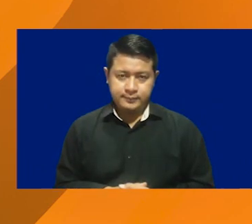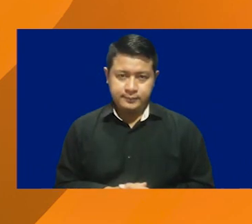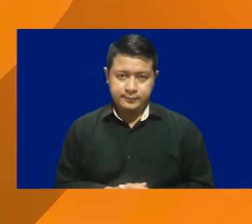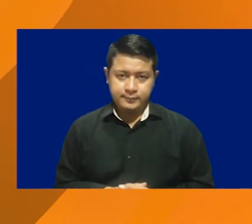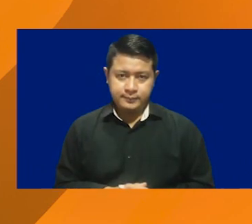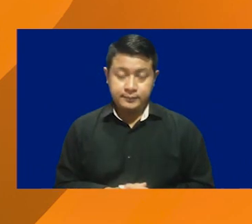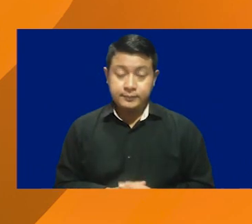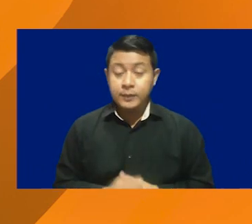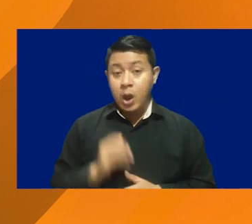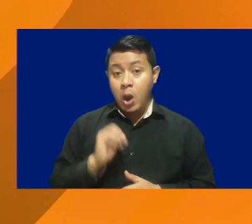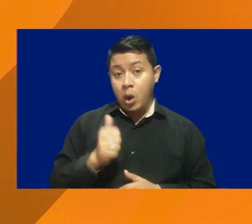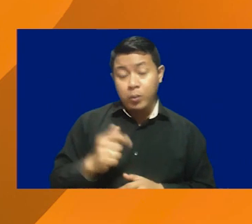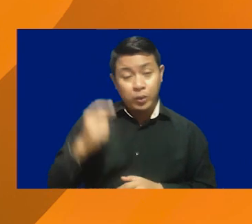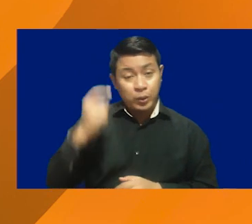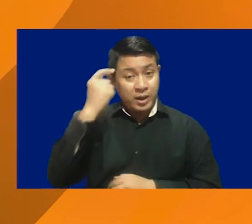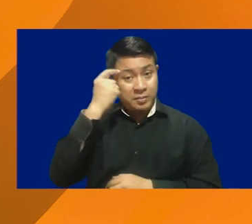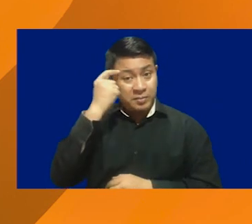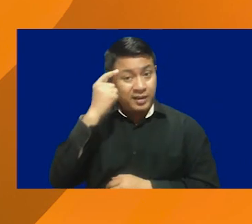Demikian juga,